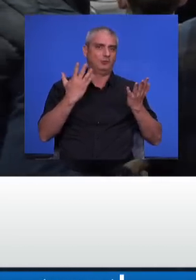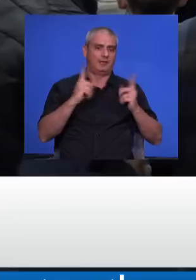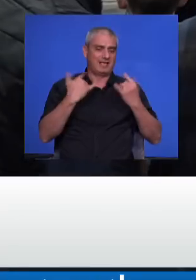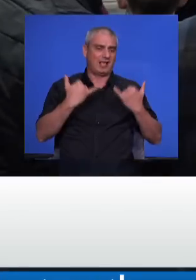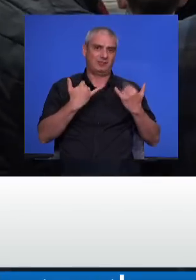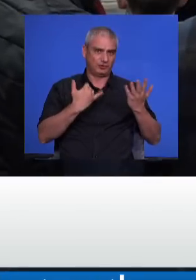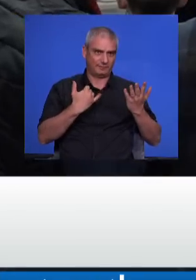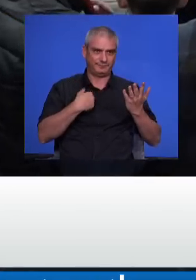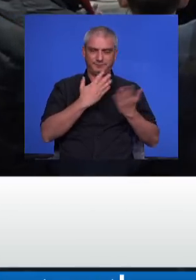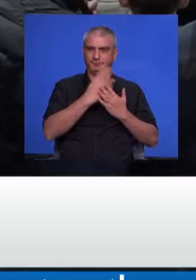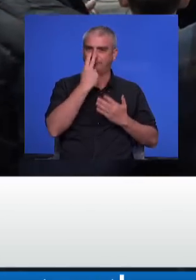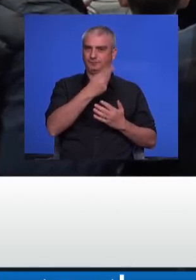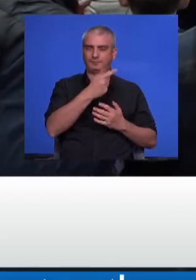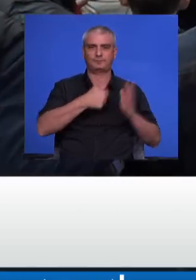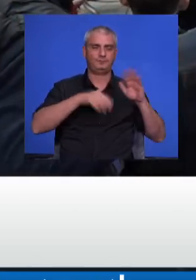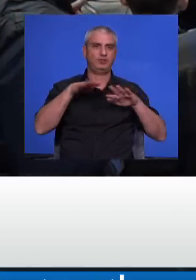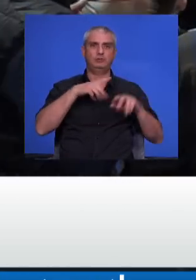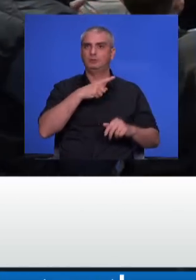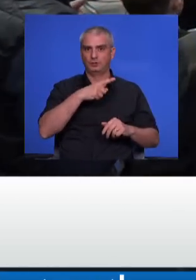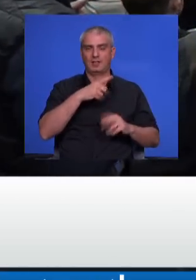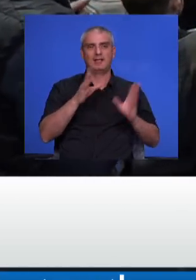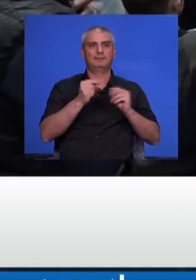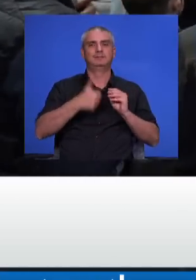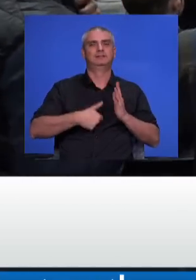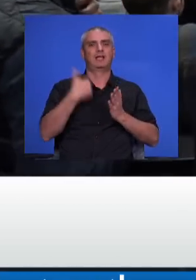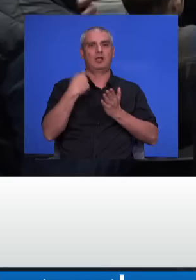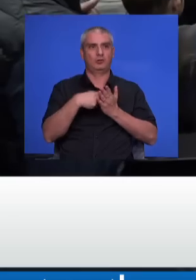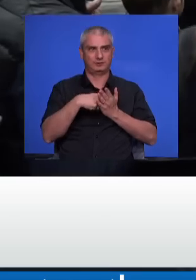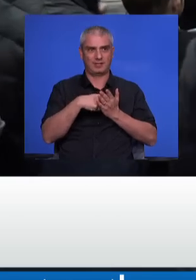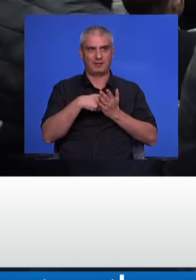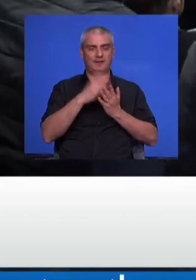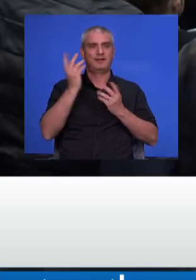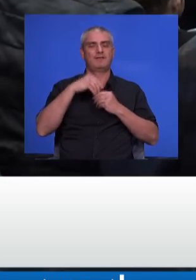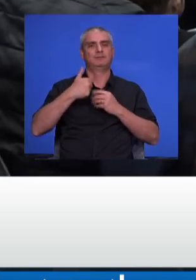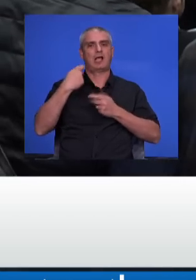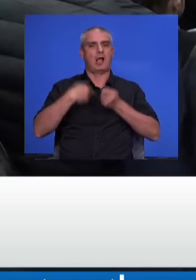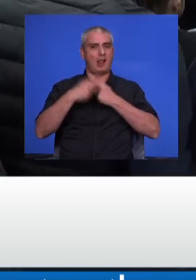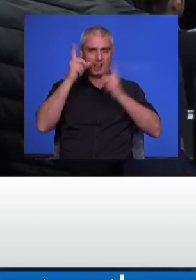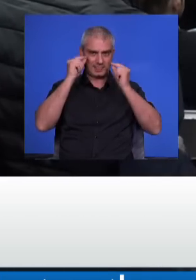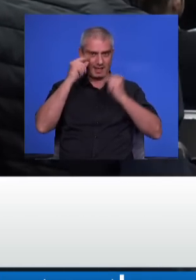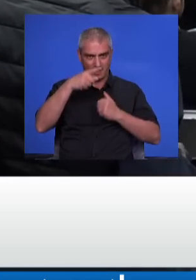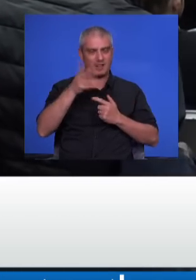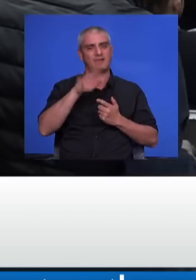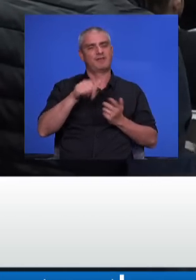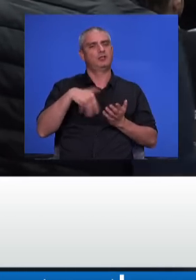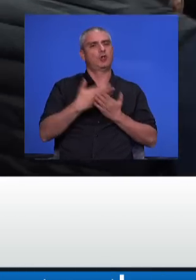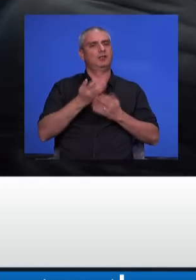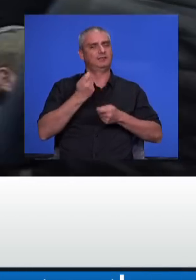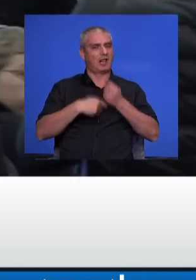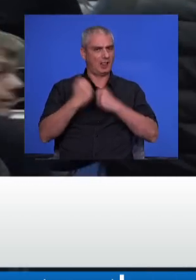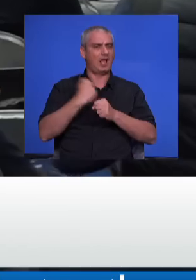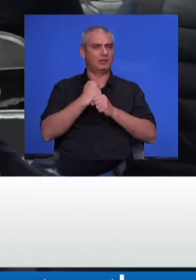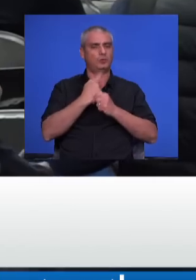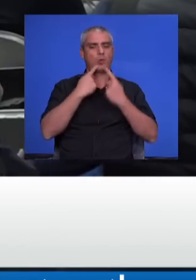עכשיו. אנחנו ראינו שראש הממשלה, יחד עם שר האוצר, ניר ברקת, וגם היועץ הכלכלי, קיימו דיוני